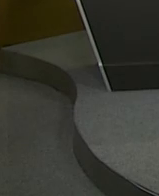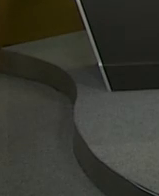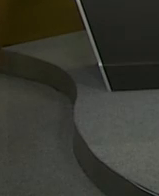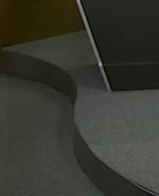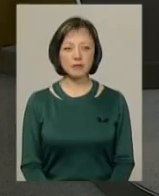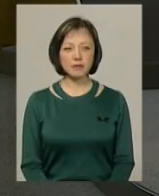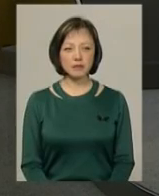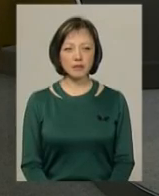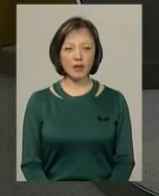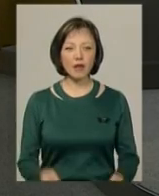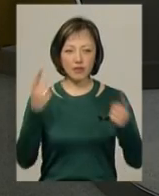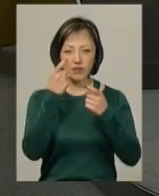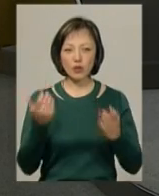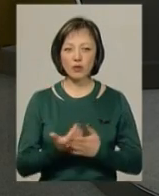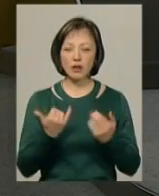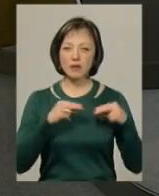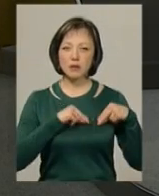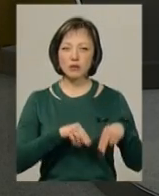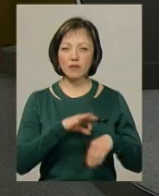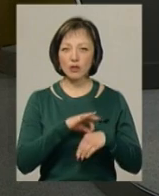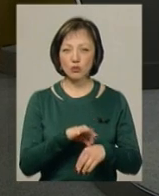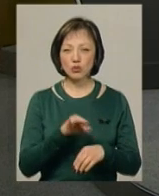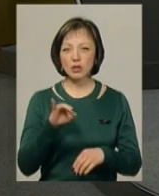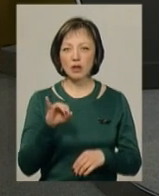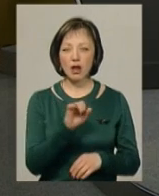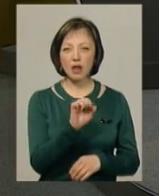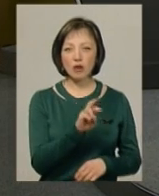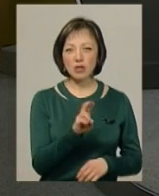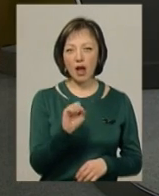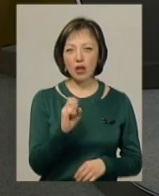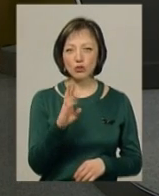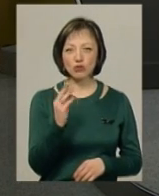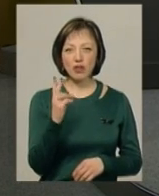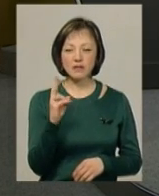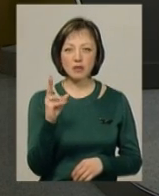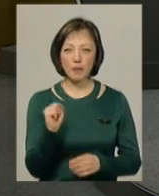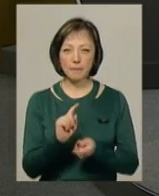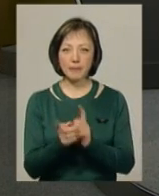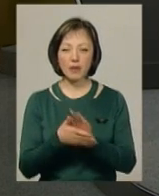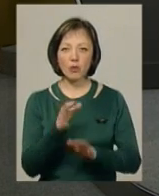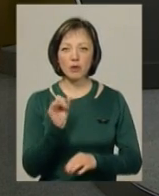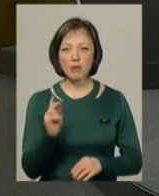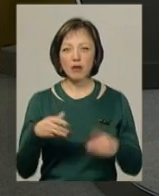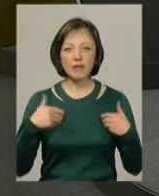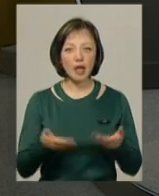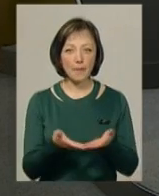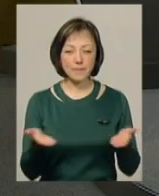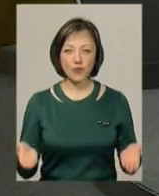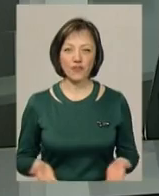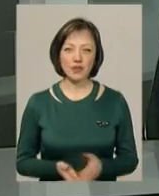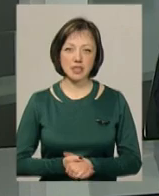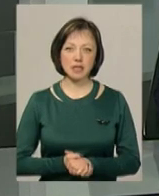В ефірі новини. В студії для вас працюють ведуча Ярослава Антушевська, перекладач на жестову мову Ольга Рибак. Ми вітаємо вас.